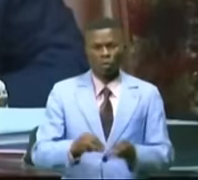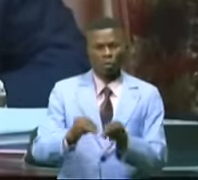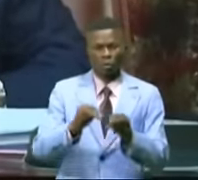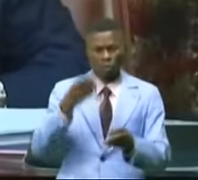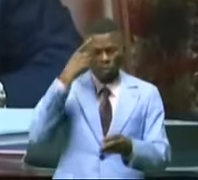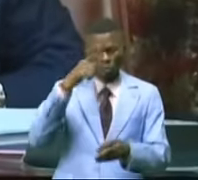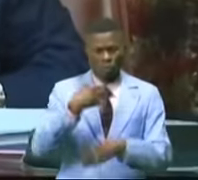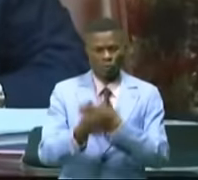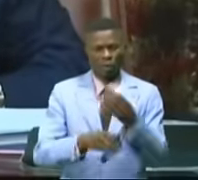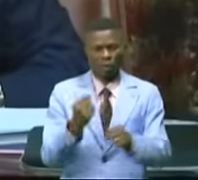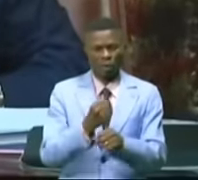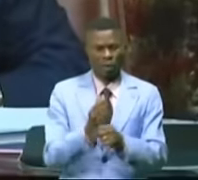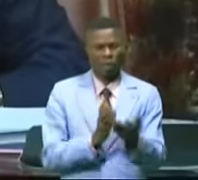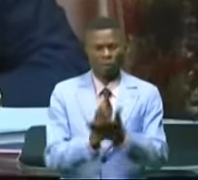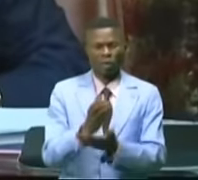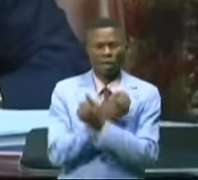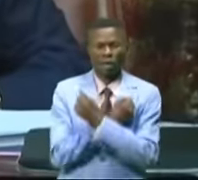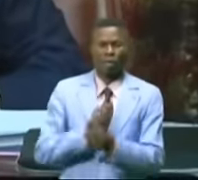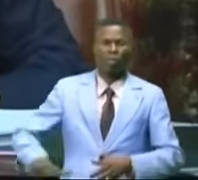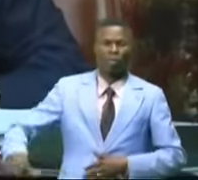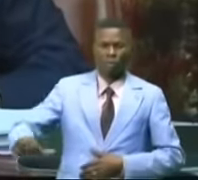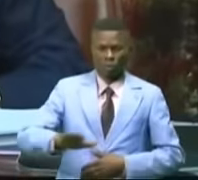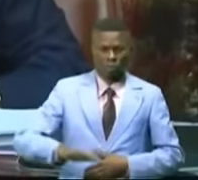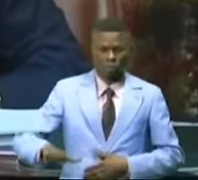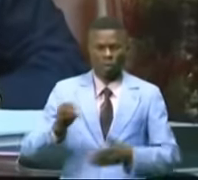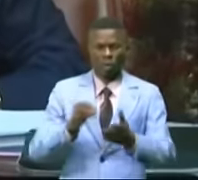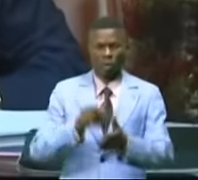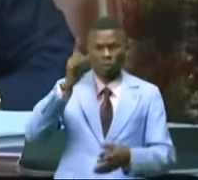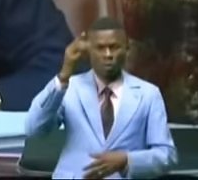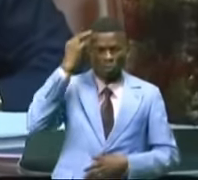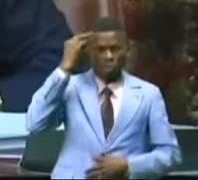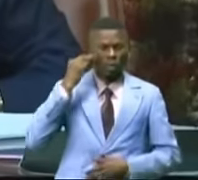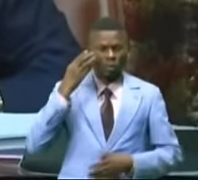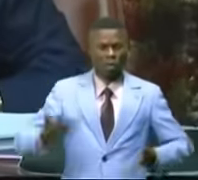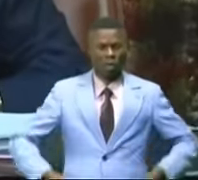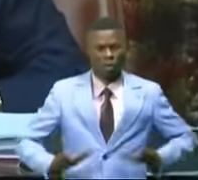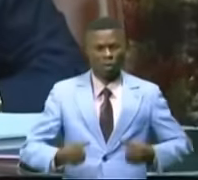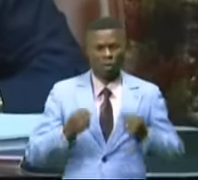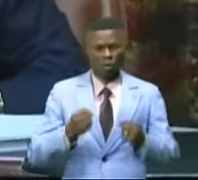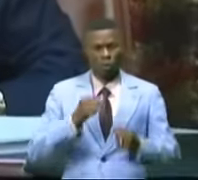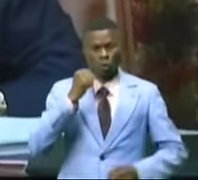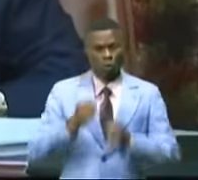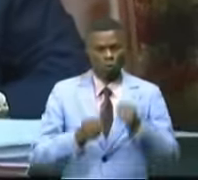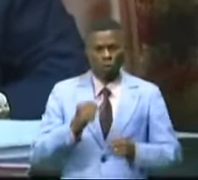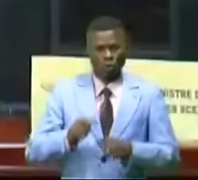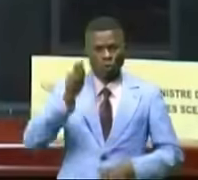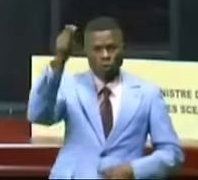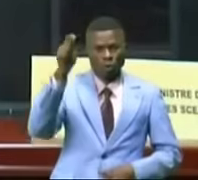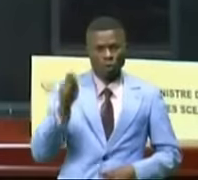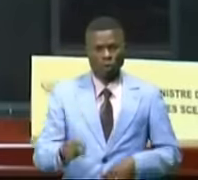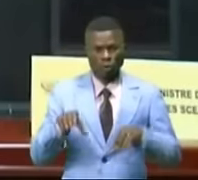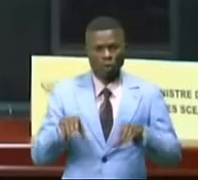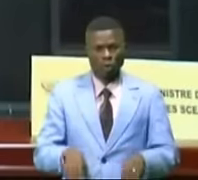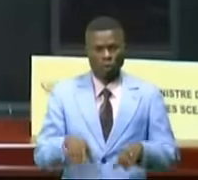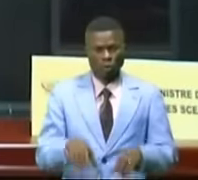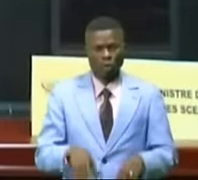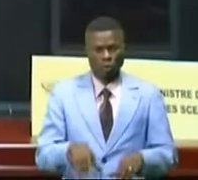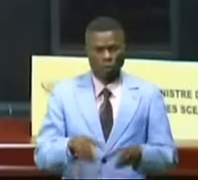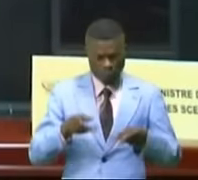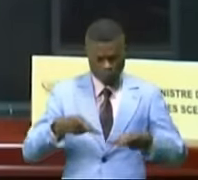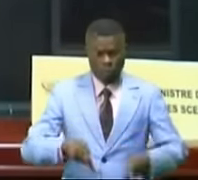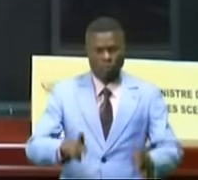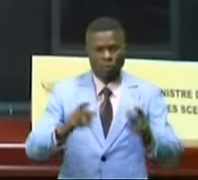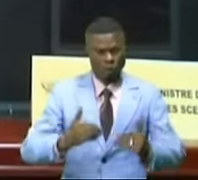de cette mission patriotique. Il a également salué la bravoure de nos vaillants soldats qui leur permet